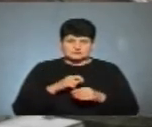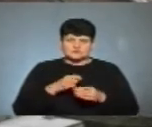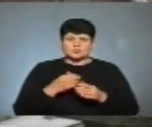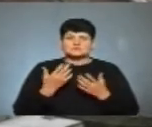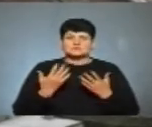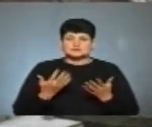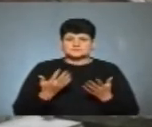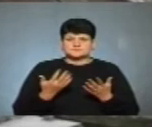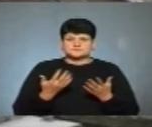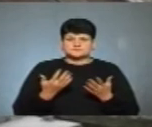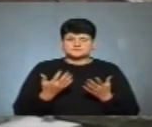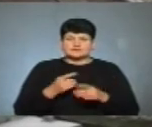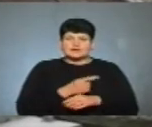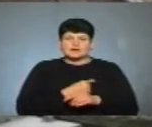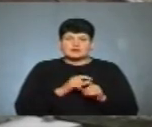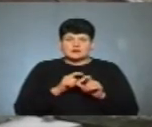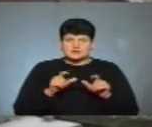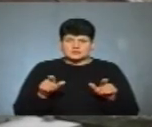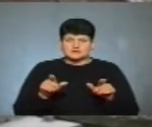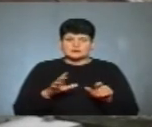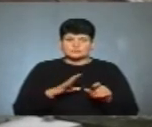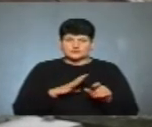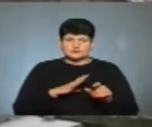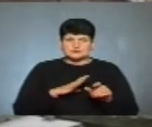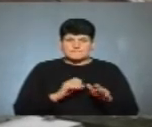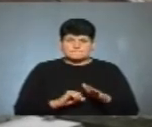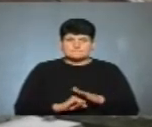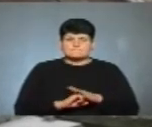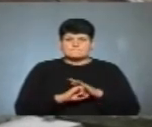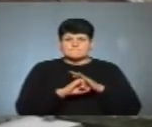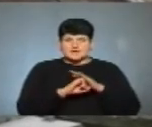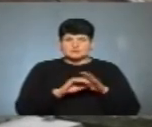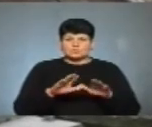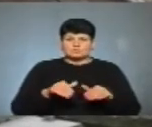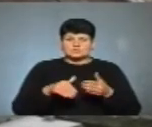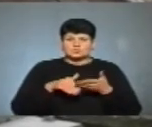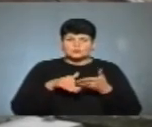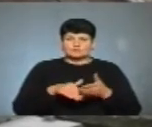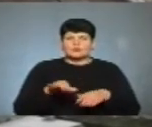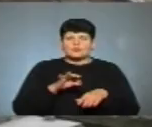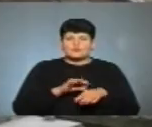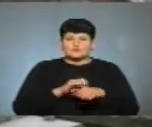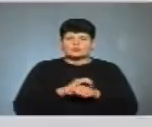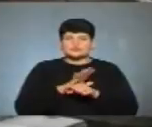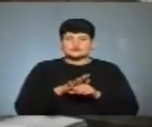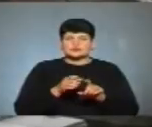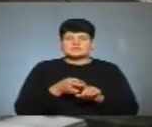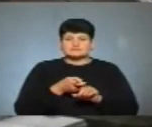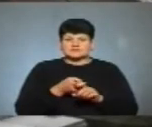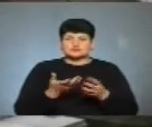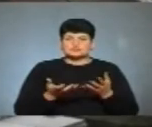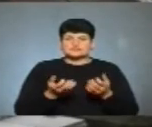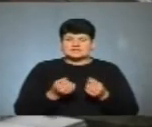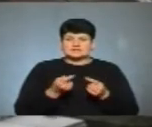Оскільки лікарня була визнана базовою по наданню допомоги хворим із коронавірусною інфекцією. Якщо взяти